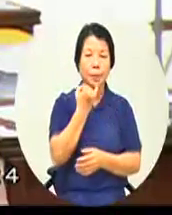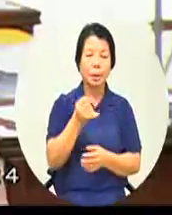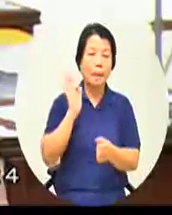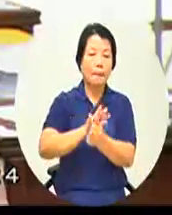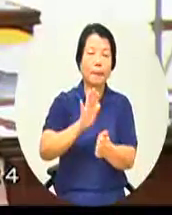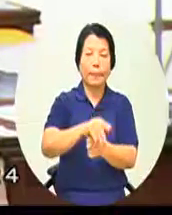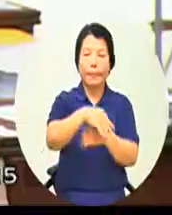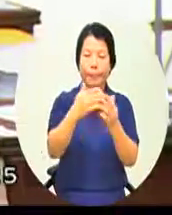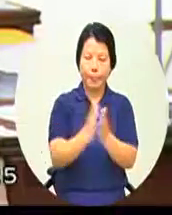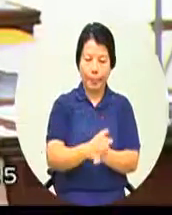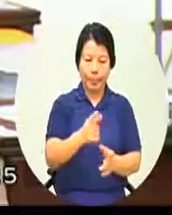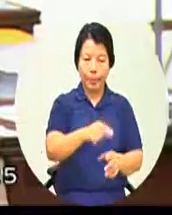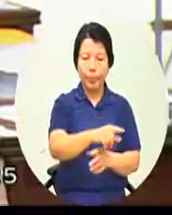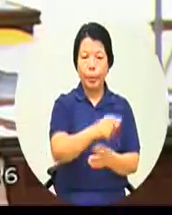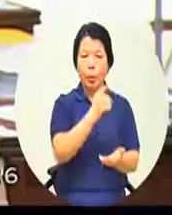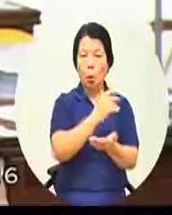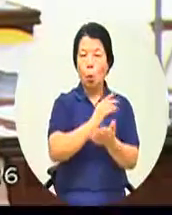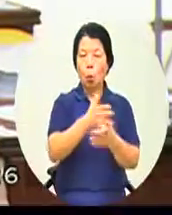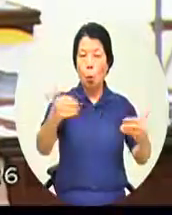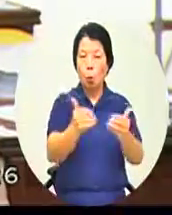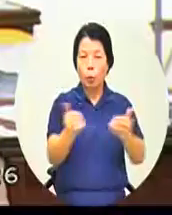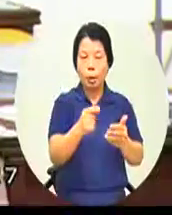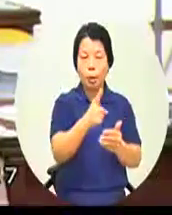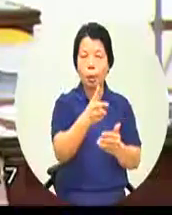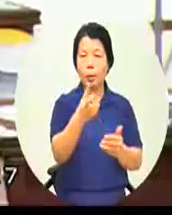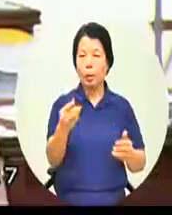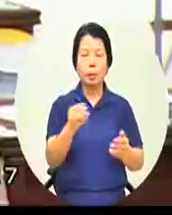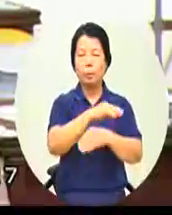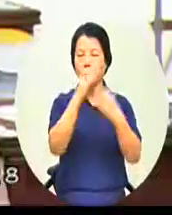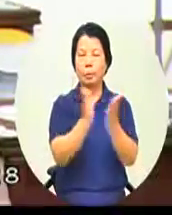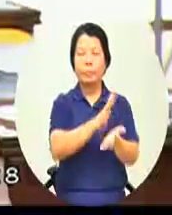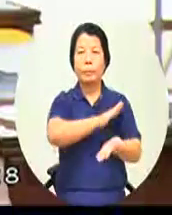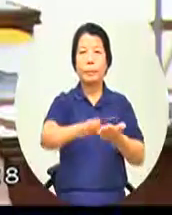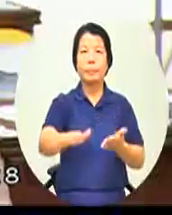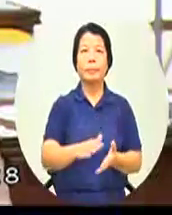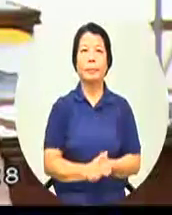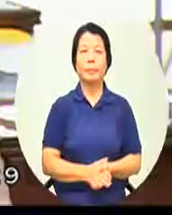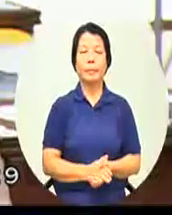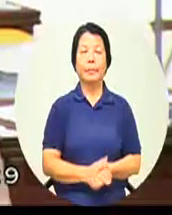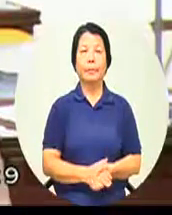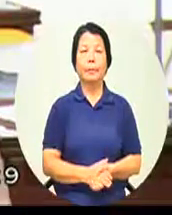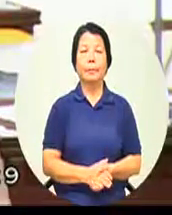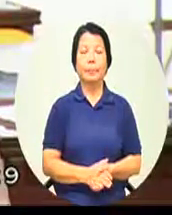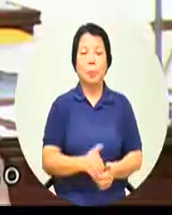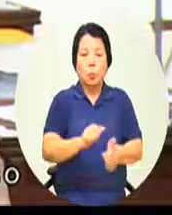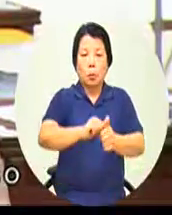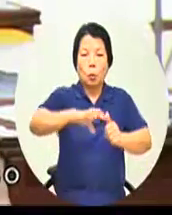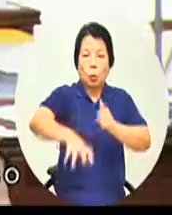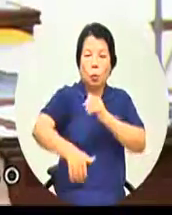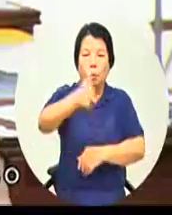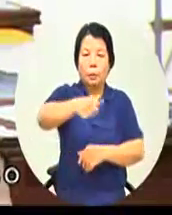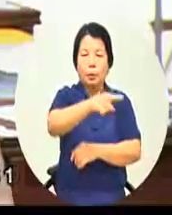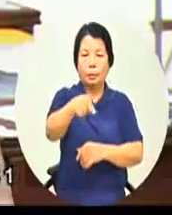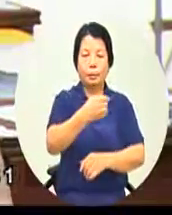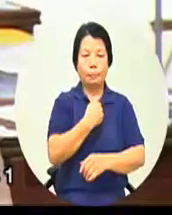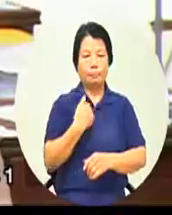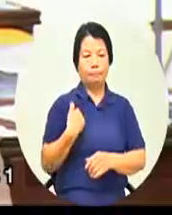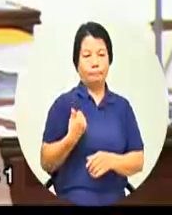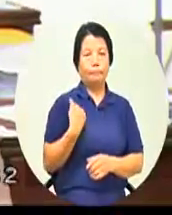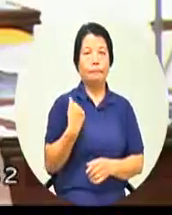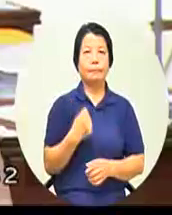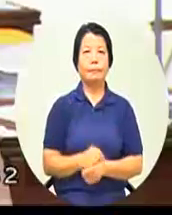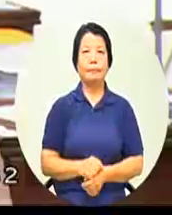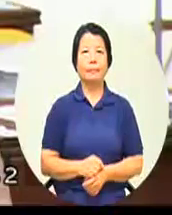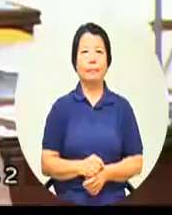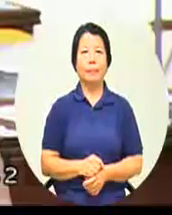对？吼、哦，来做一点努力了。尤其嘞，因咱的这个文物局长对不对？他的能力真的很好，也当很好，因为我做